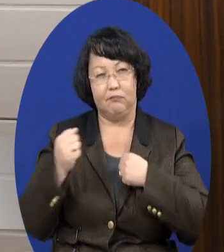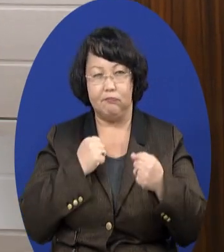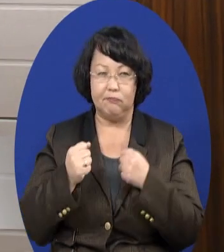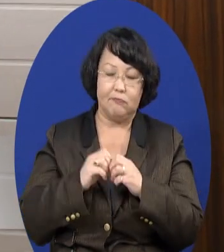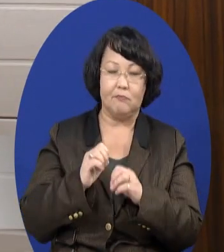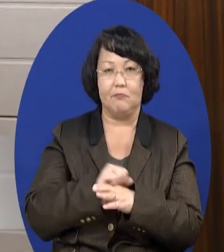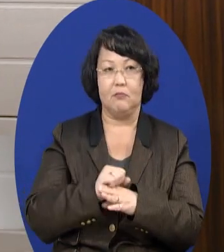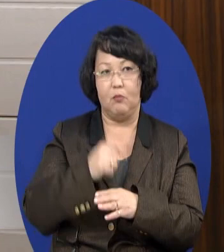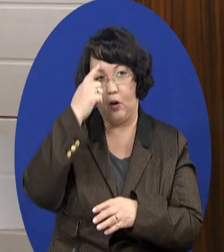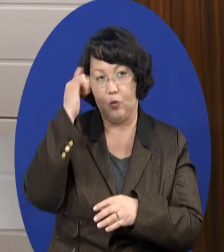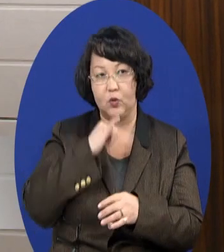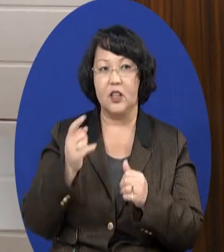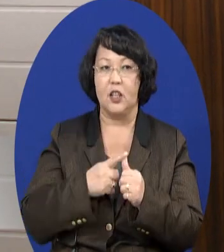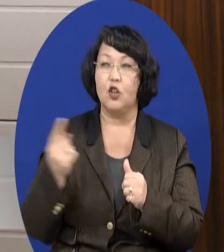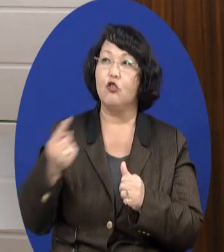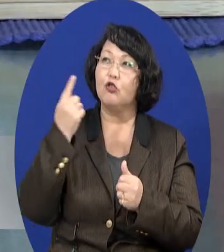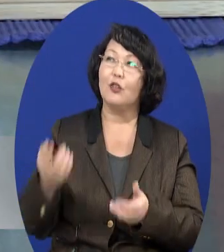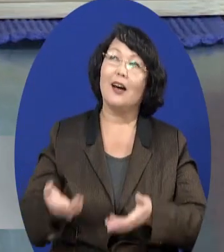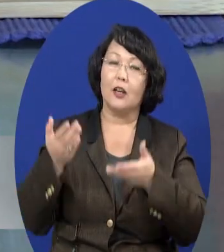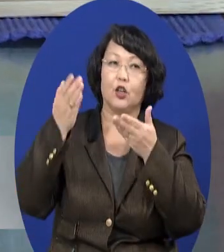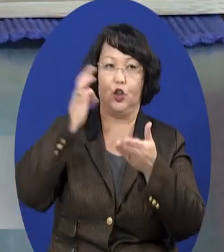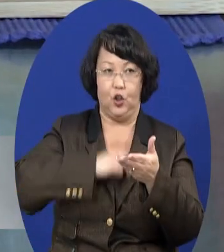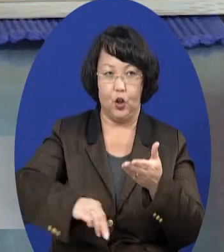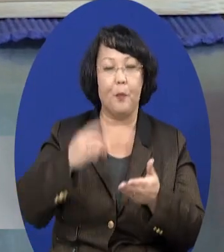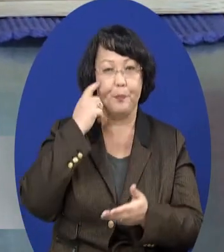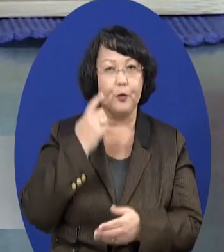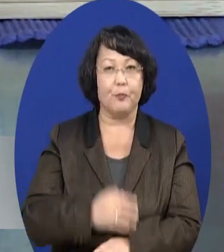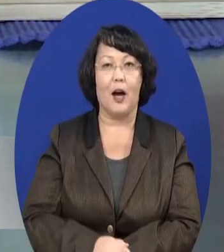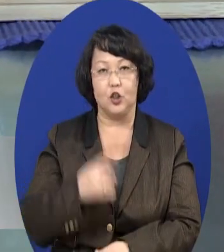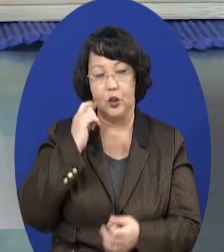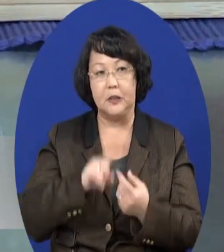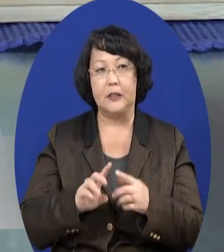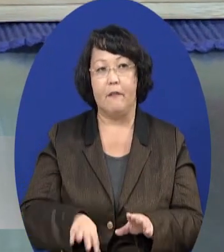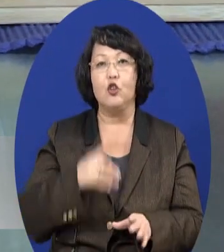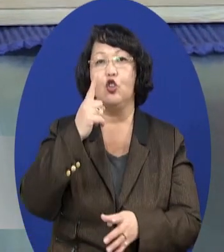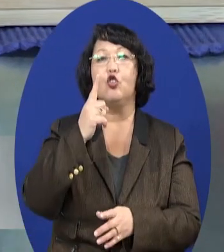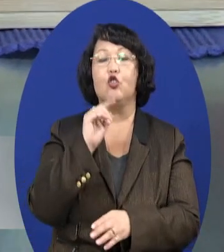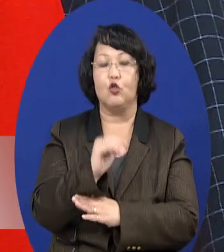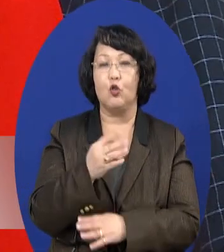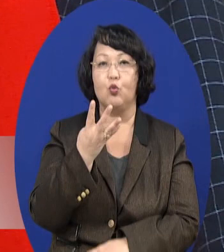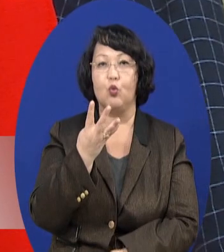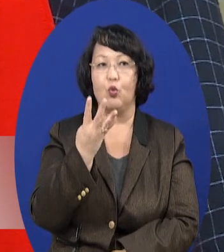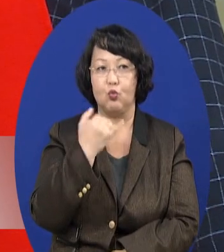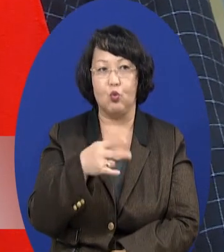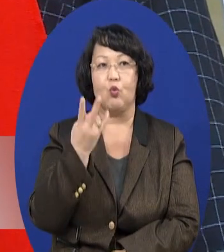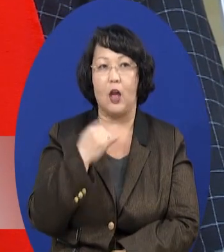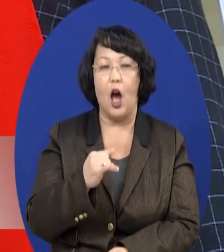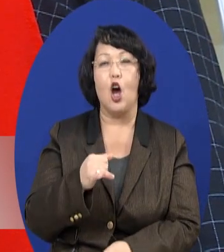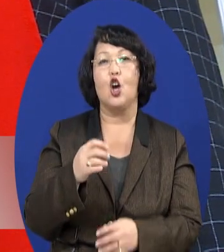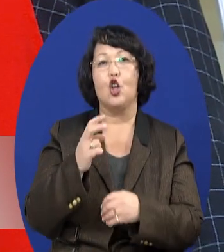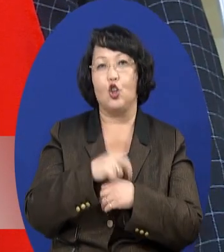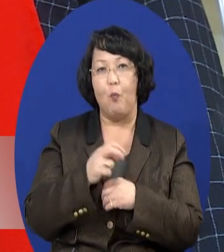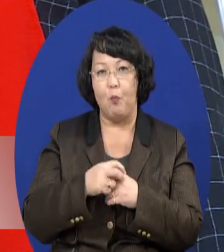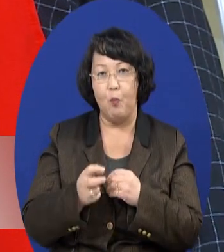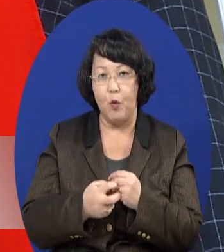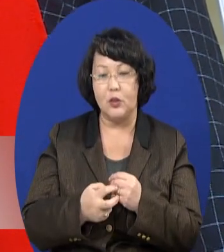байна. Монгол усаа нэрийг өндөг гаргах гад. Оргил өдөрт дунджаар дөрвөн шуудаа төмөс сонгон сарымс арилгадаг. Хүн гол нь